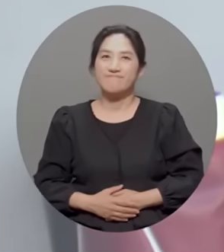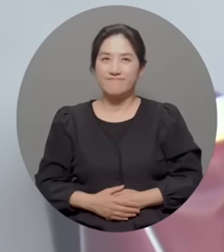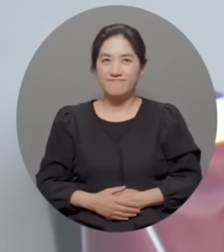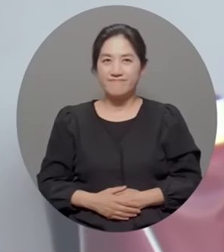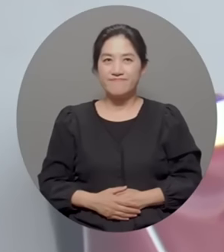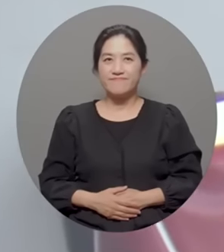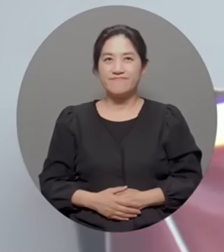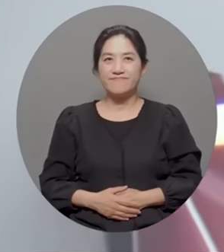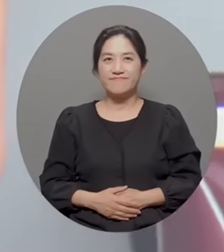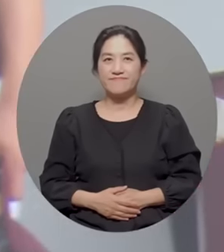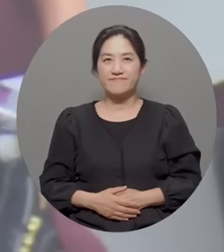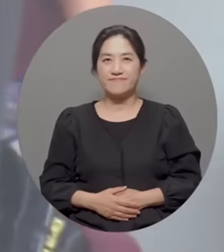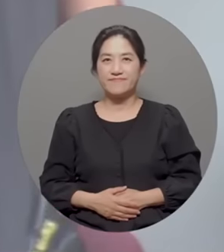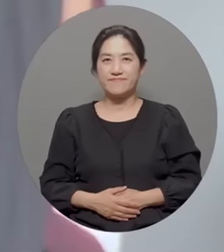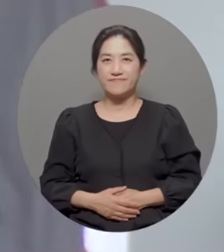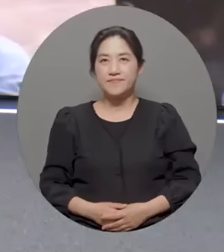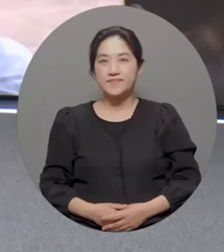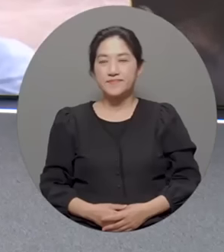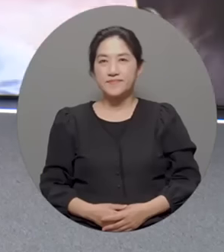뉴스 박지웅입니다.